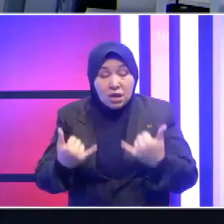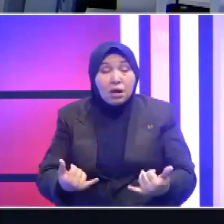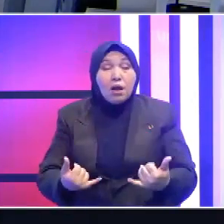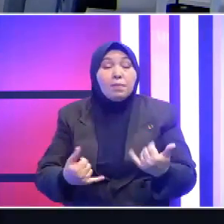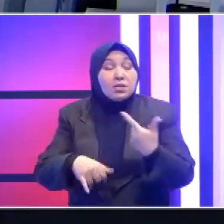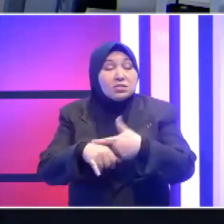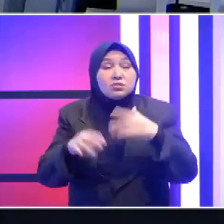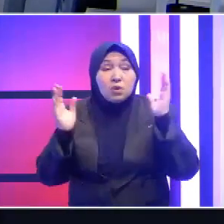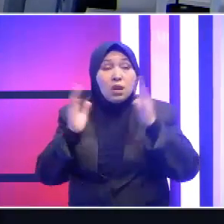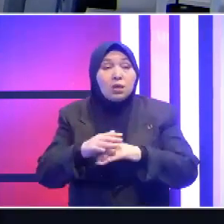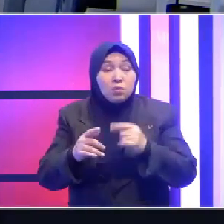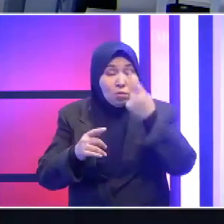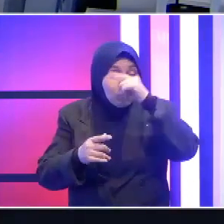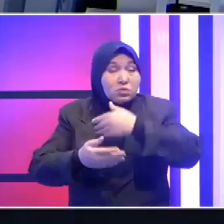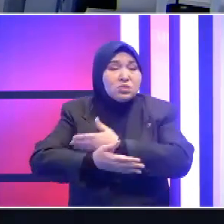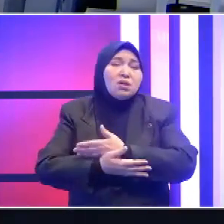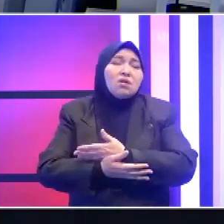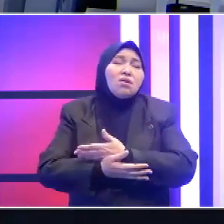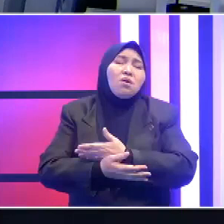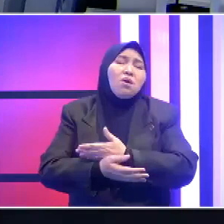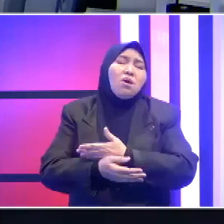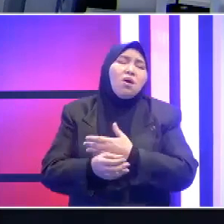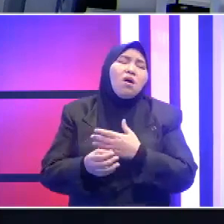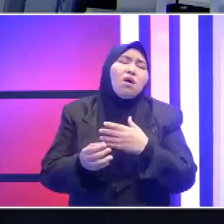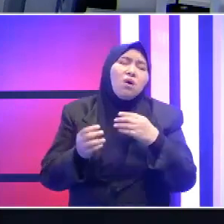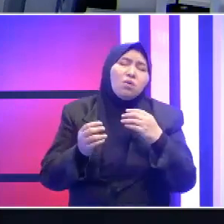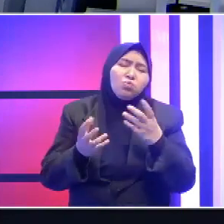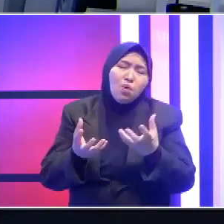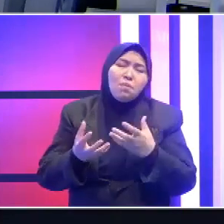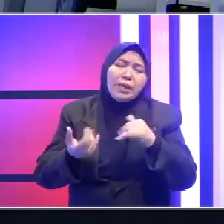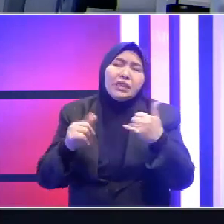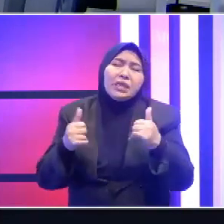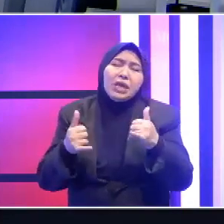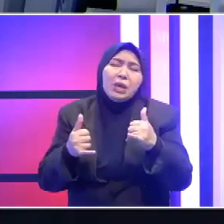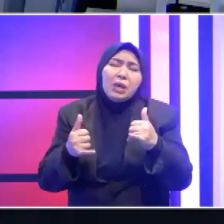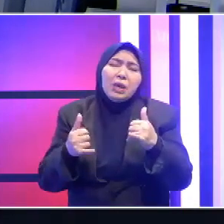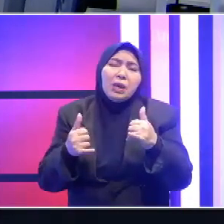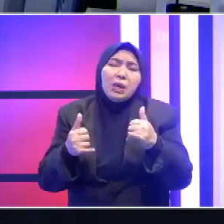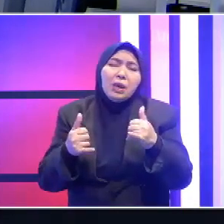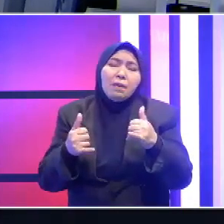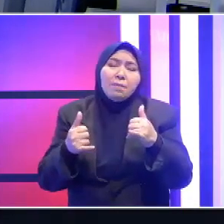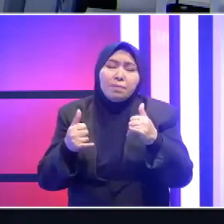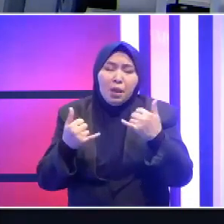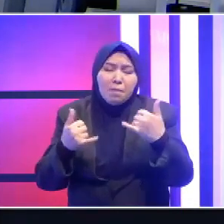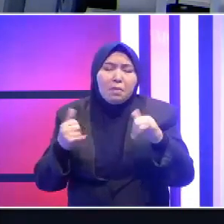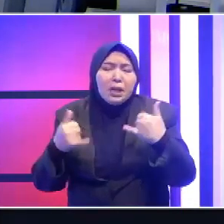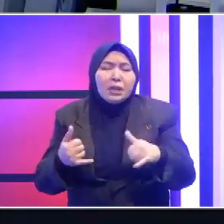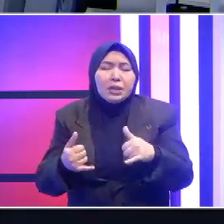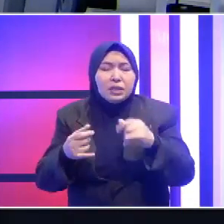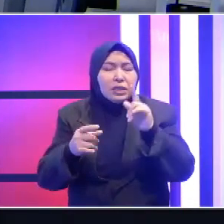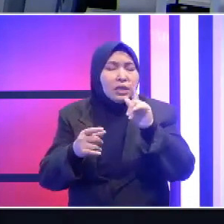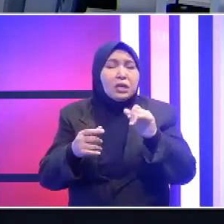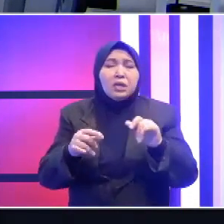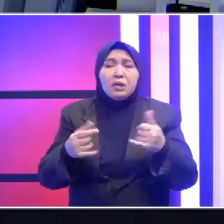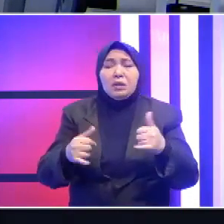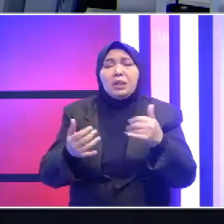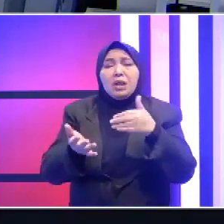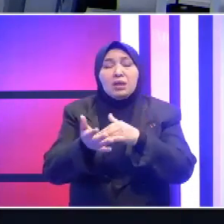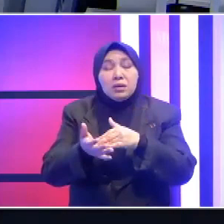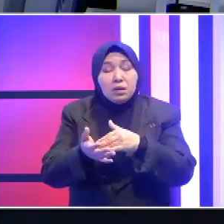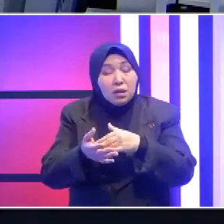yogs oleh mungkin bagi si anak gak Kalau mau main game lah contohnya ataupun hatimu TV tetapi idealnya apa